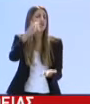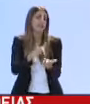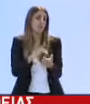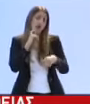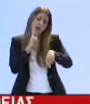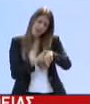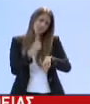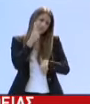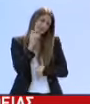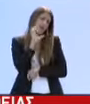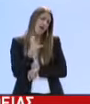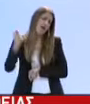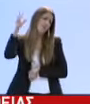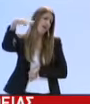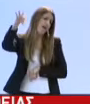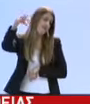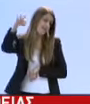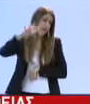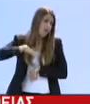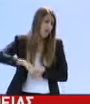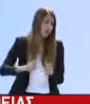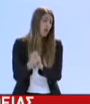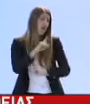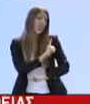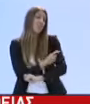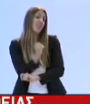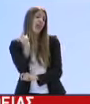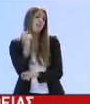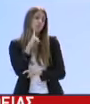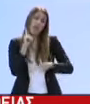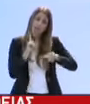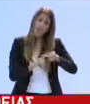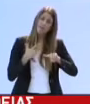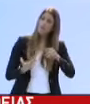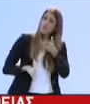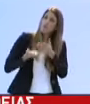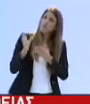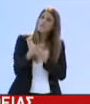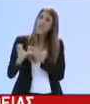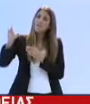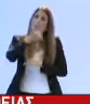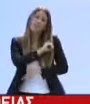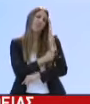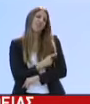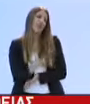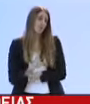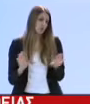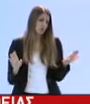Ευρώπης, αλλά στην ισχυροποίηση της οποίας θα μπορεί να συμβάλλει δημιουργικά. Αλλά